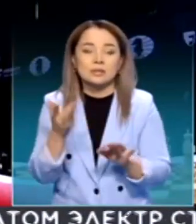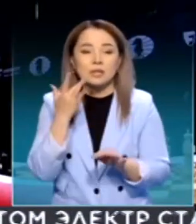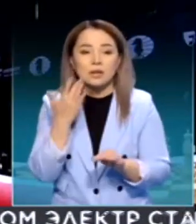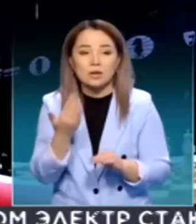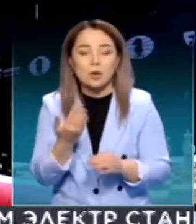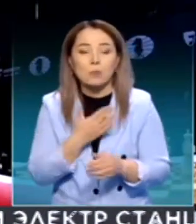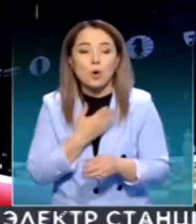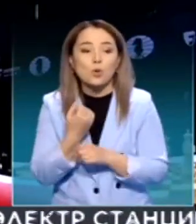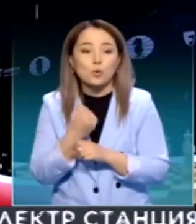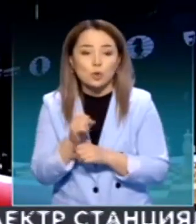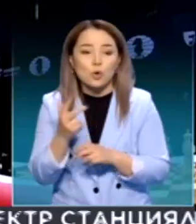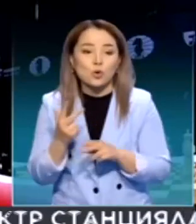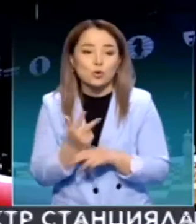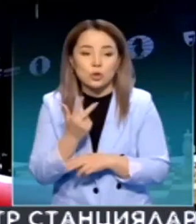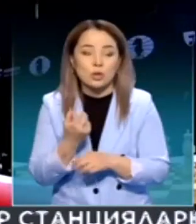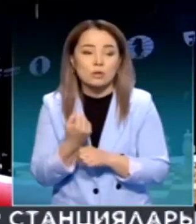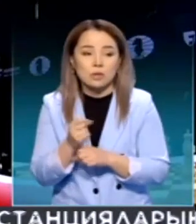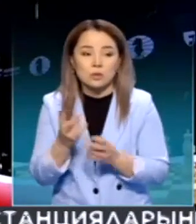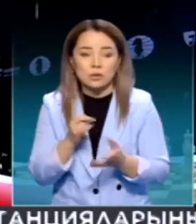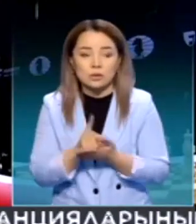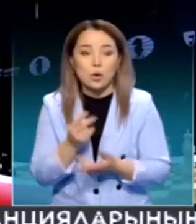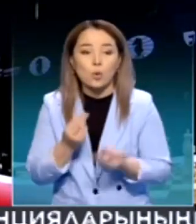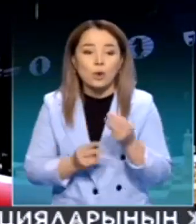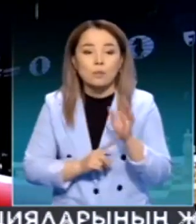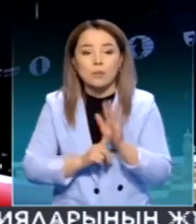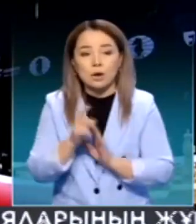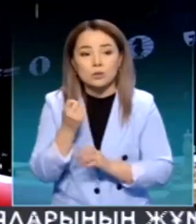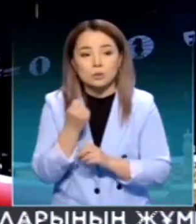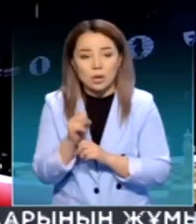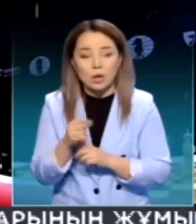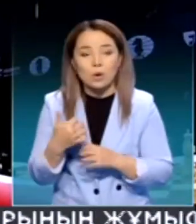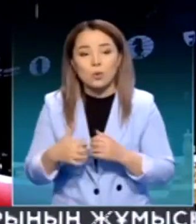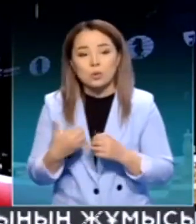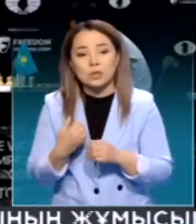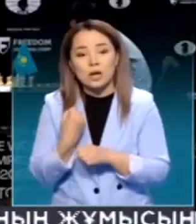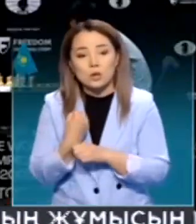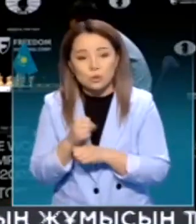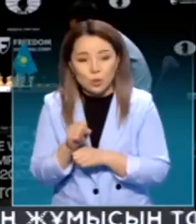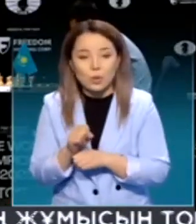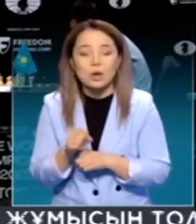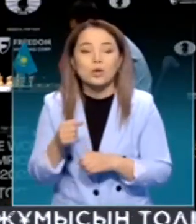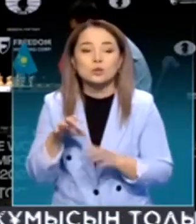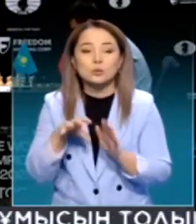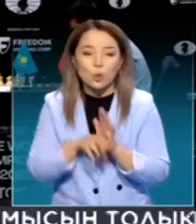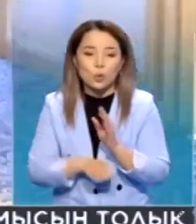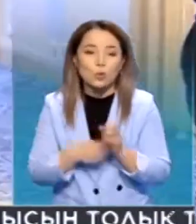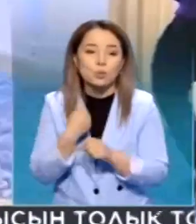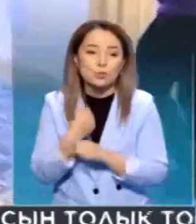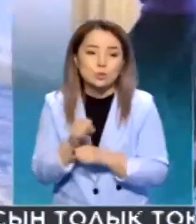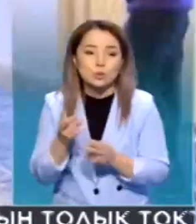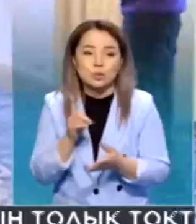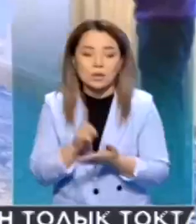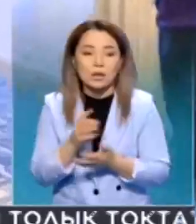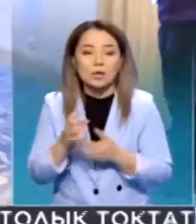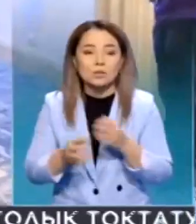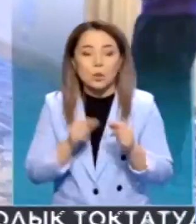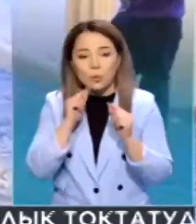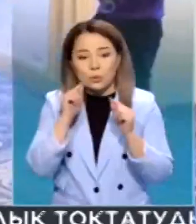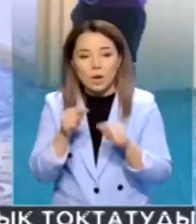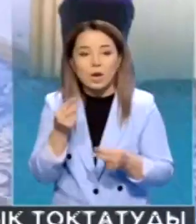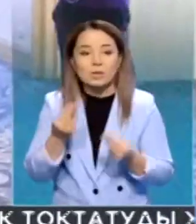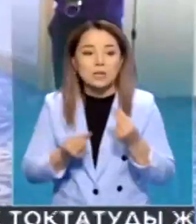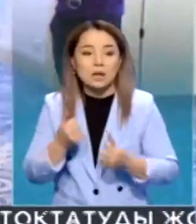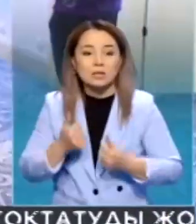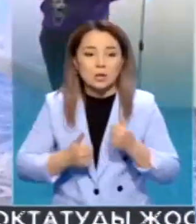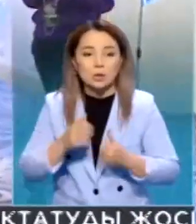мені ұту үшін үш рет ұту керек деп. Ойының басында ұту керек, ойының ортасында ұту керек және ойының соңында ұту керек деп. Дүниежүзі көз тіккен жарыста